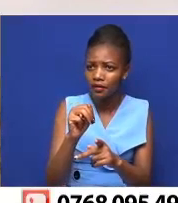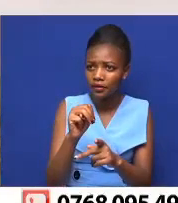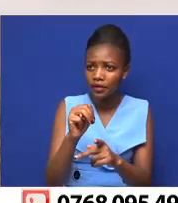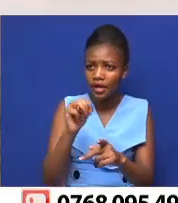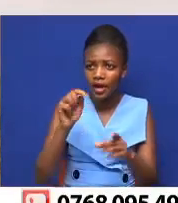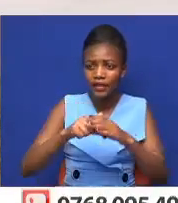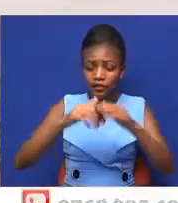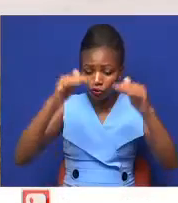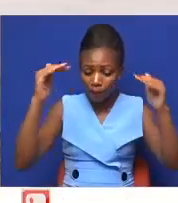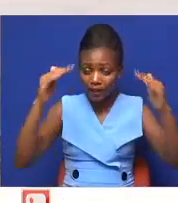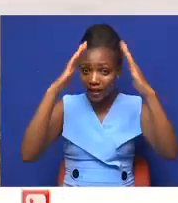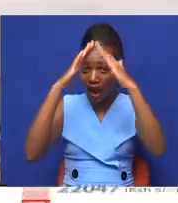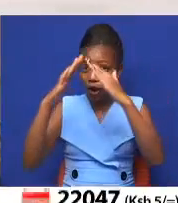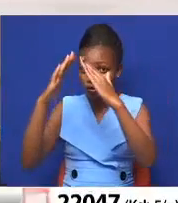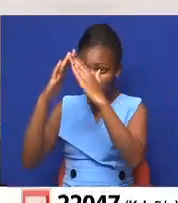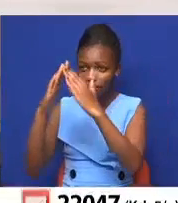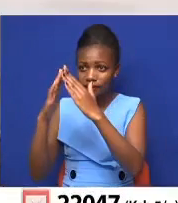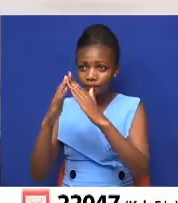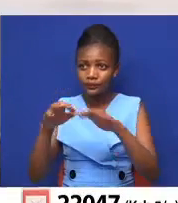settlements